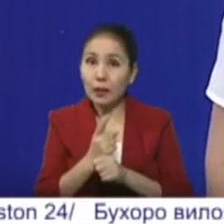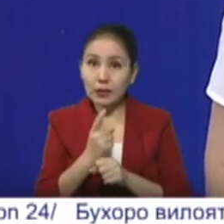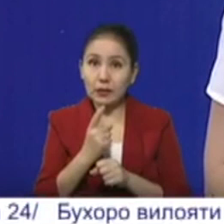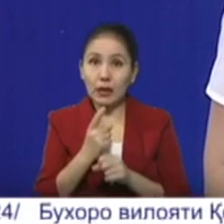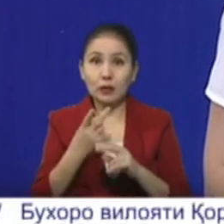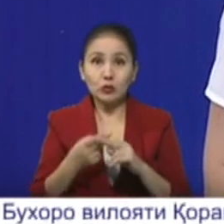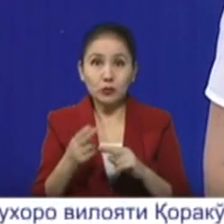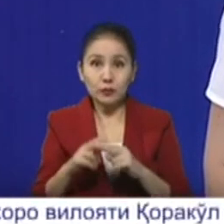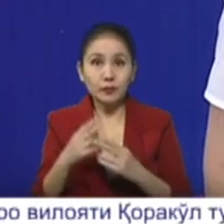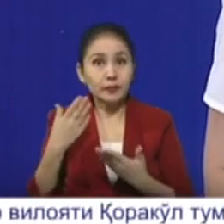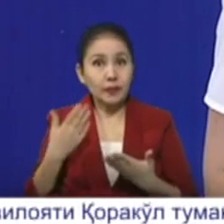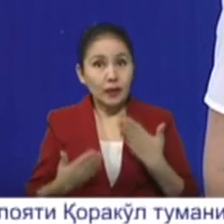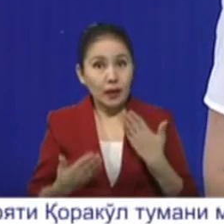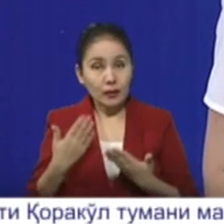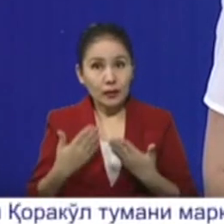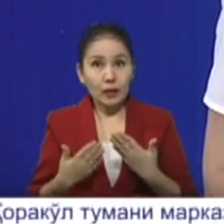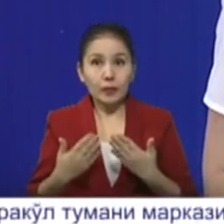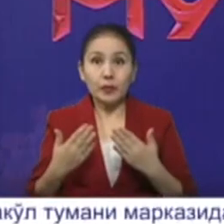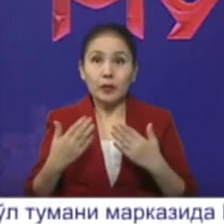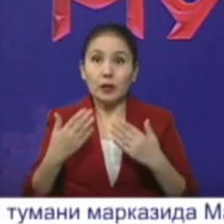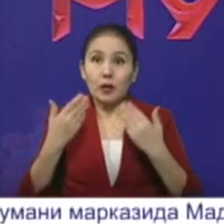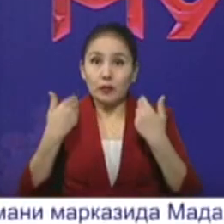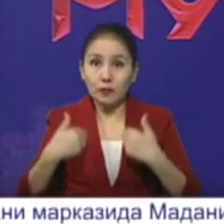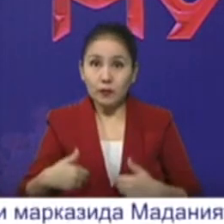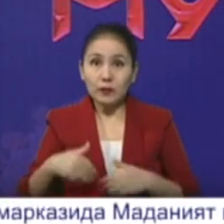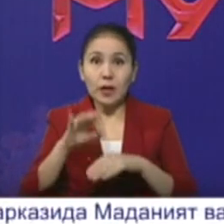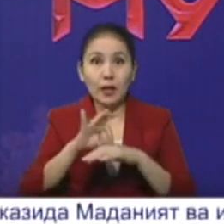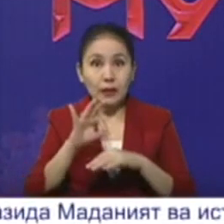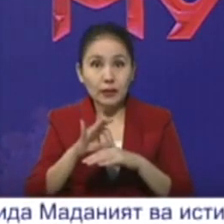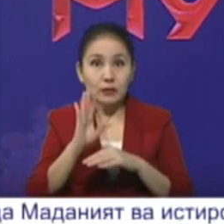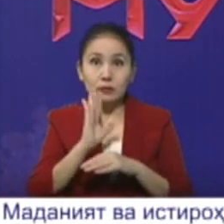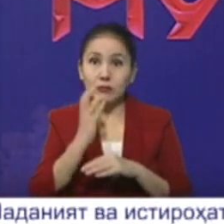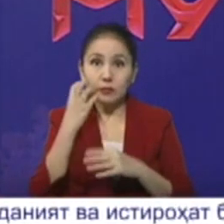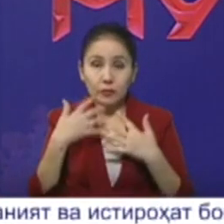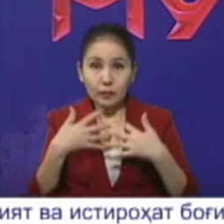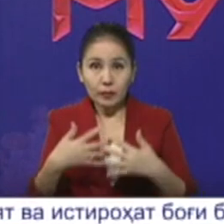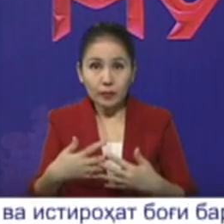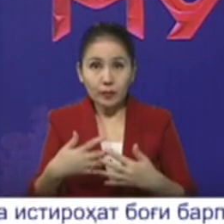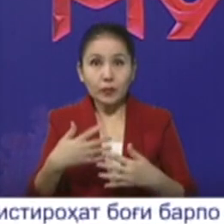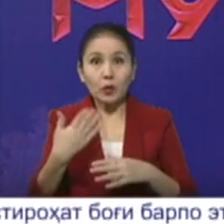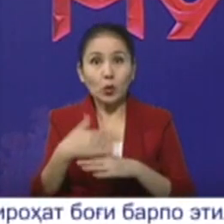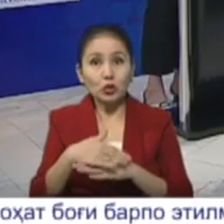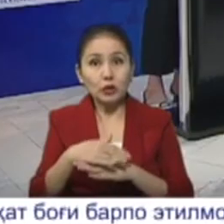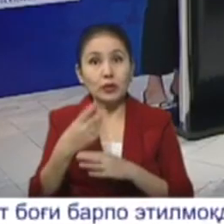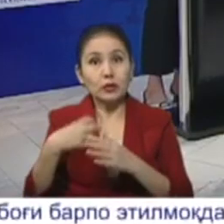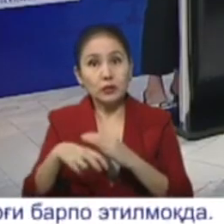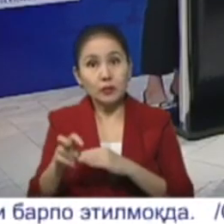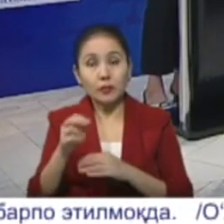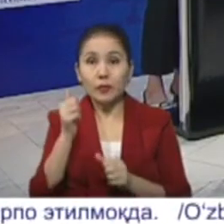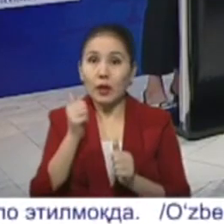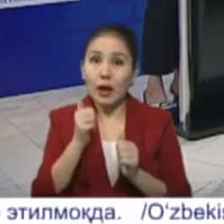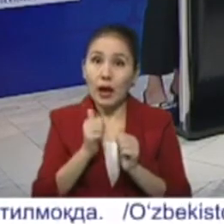Chunki agar fiziologik jarayon homiladorda kechayotgan bo'lsa, biz mutaxassislar ularga ko'chaga chiqib, har